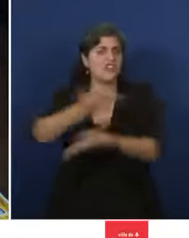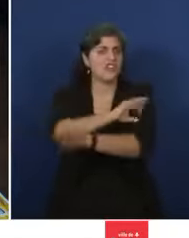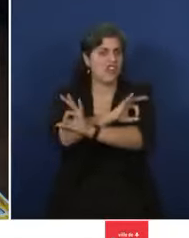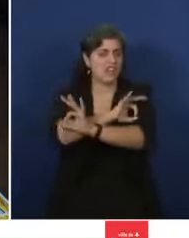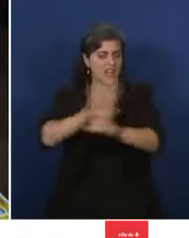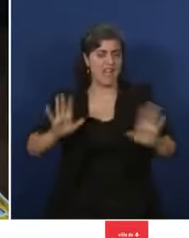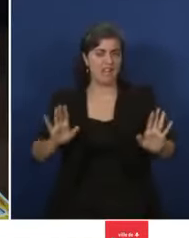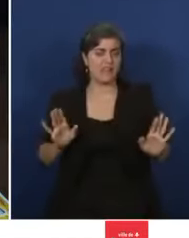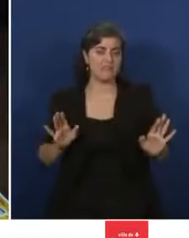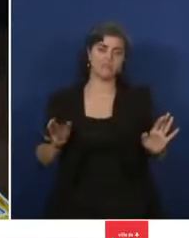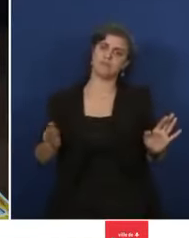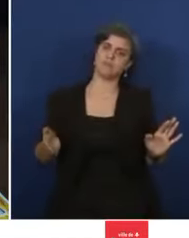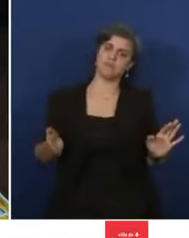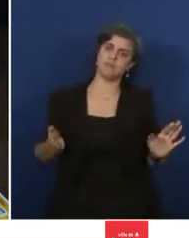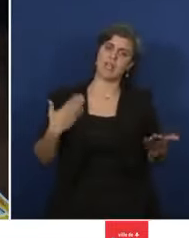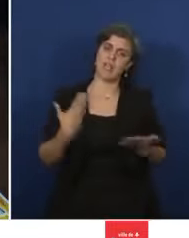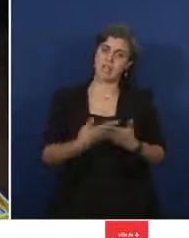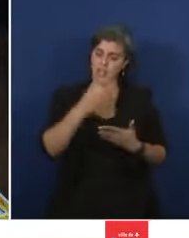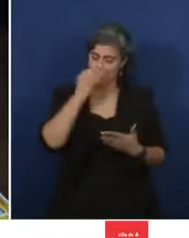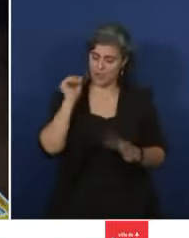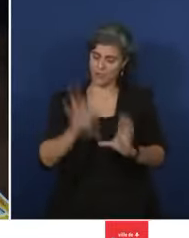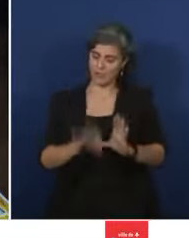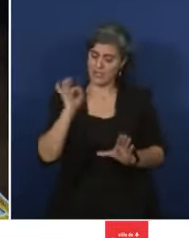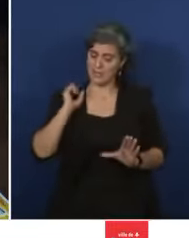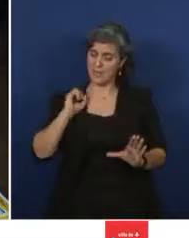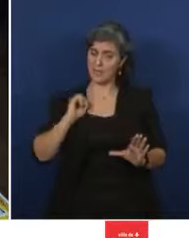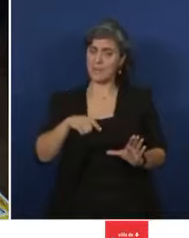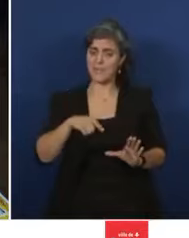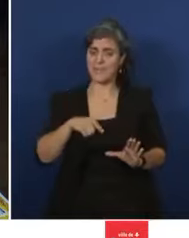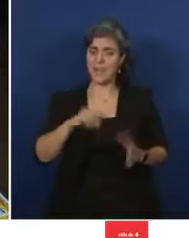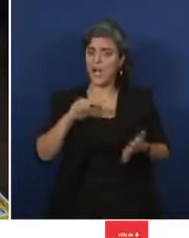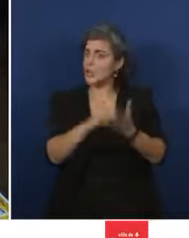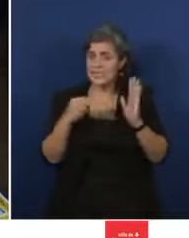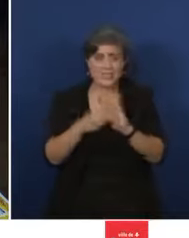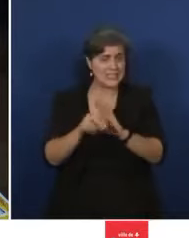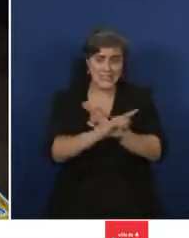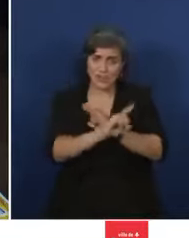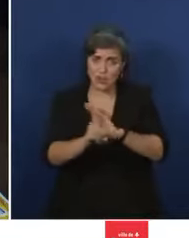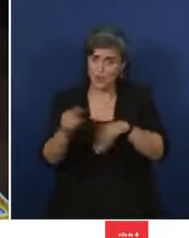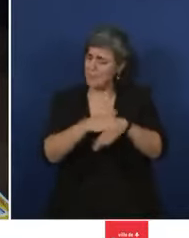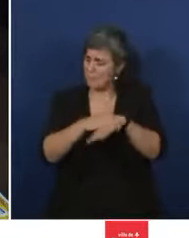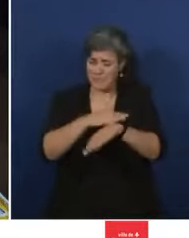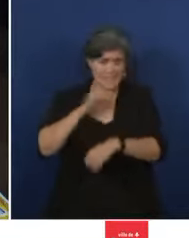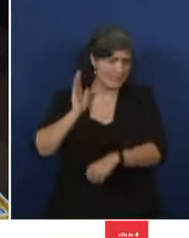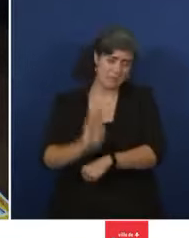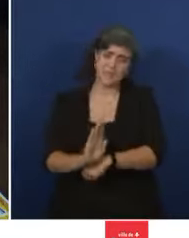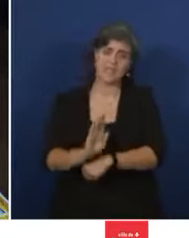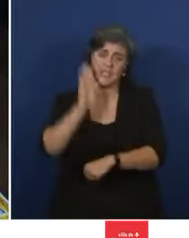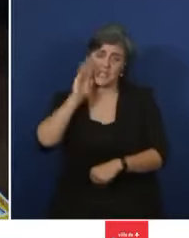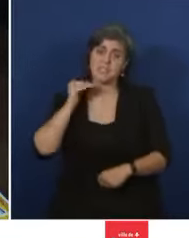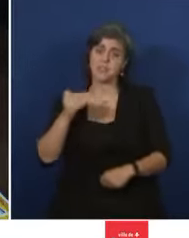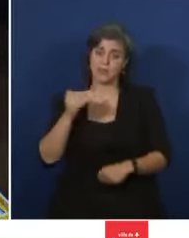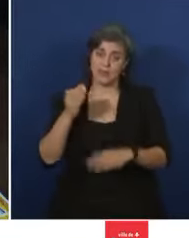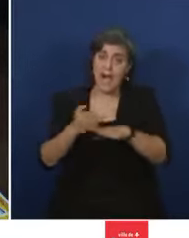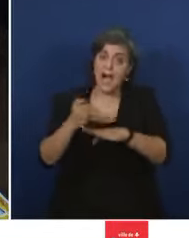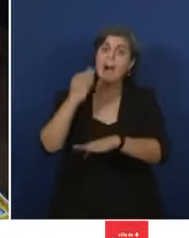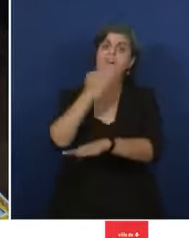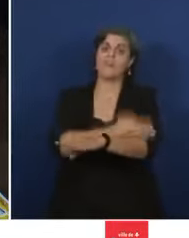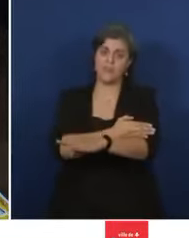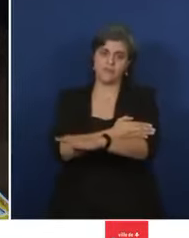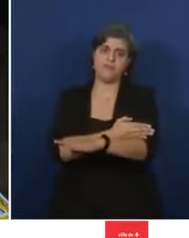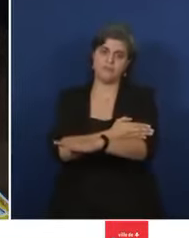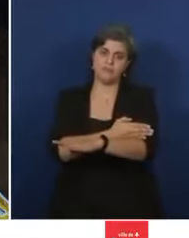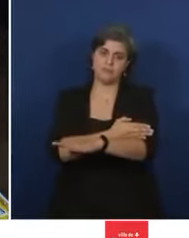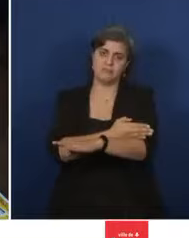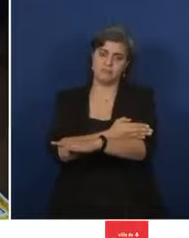pour cette délibération, fondamentalement, n'est pas technique, qu'elle est politique et qu'il nous faudrait obtenir à ce sujet de